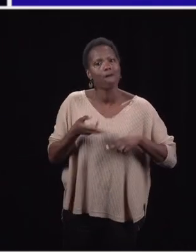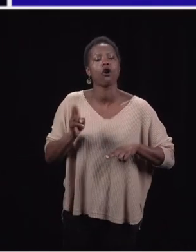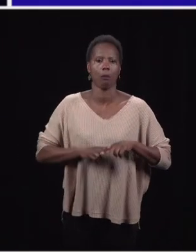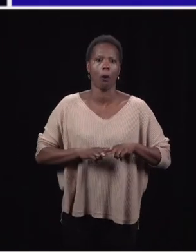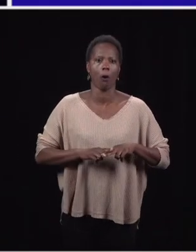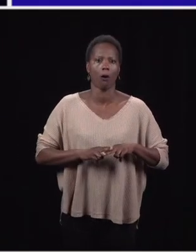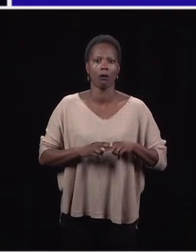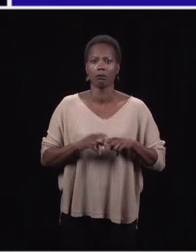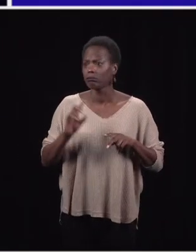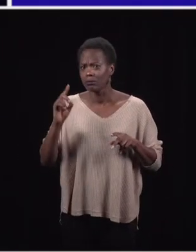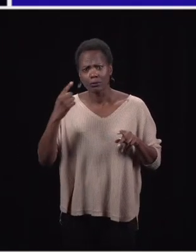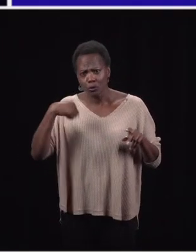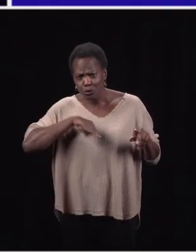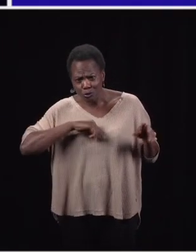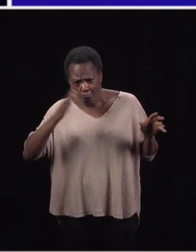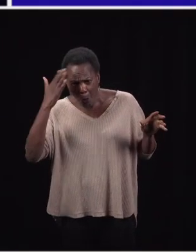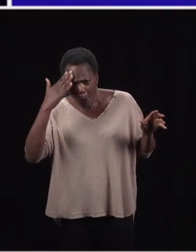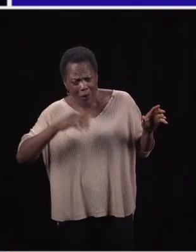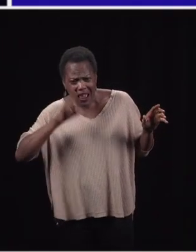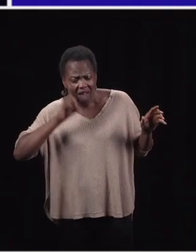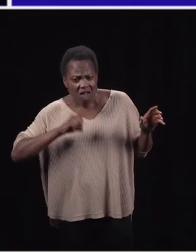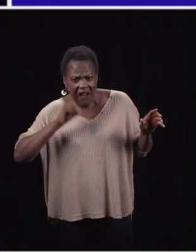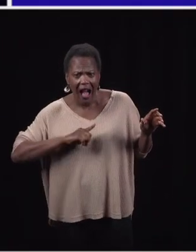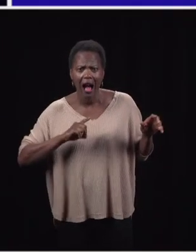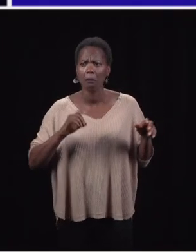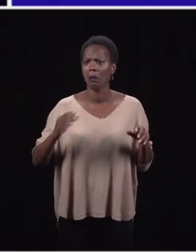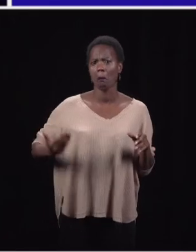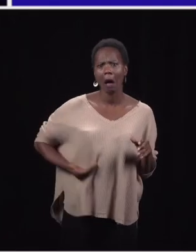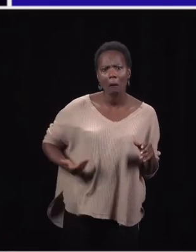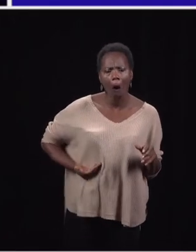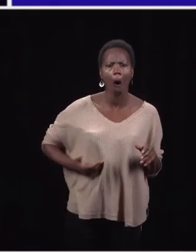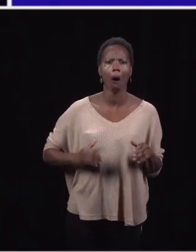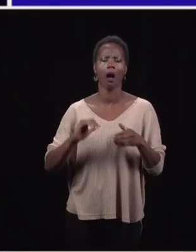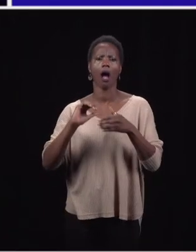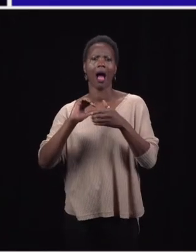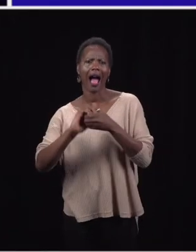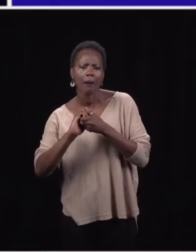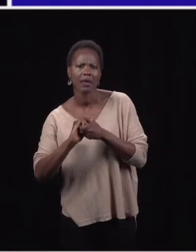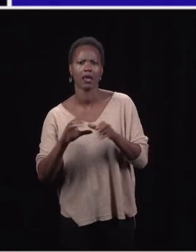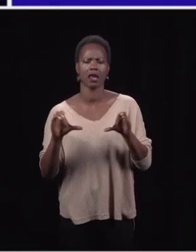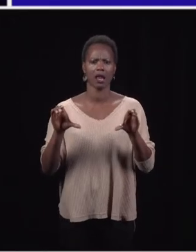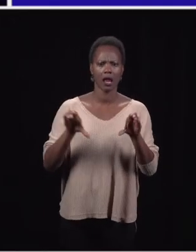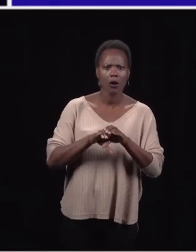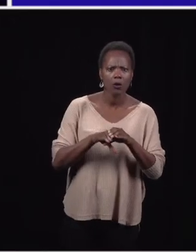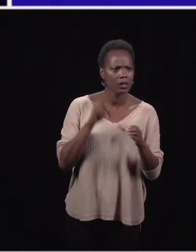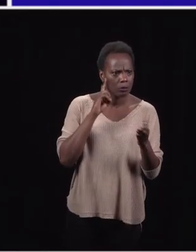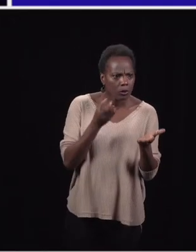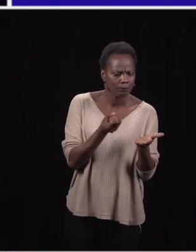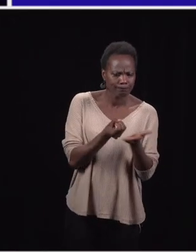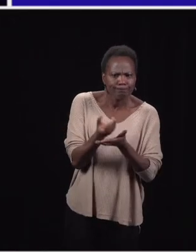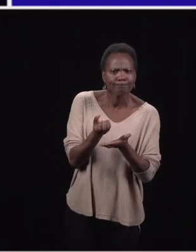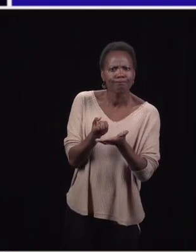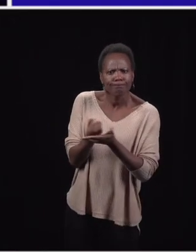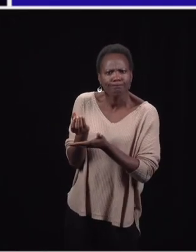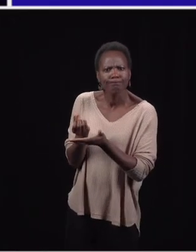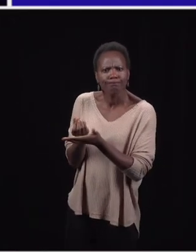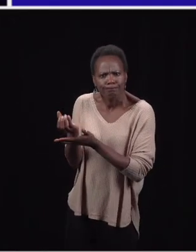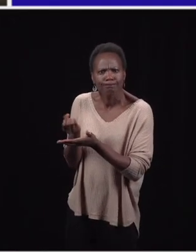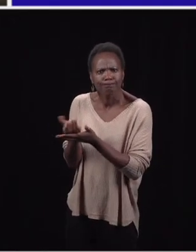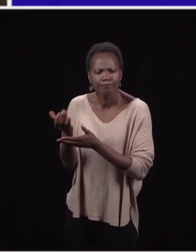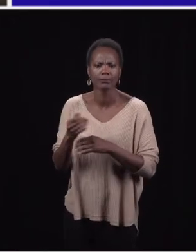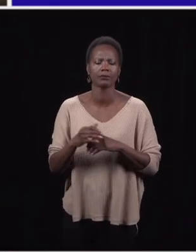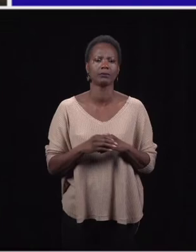on est tous entouré de femmes nos mères nos amis nos cousines pour pour que justement ce message soit relié